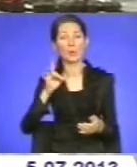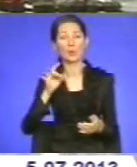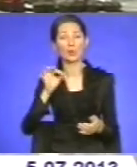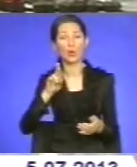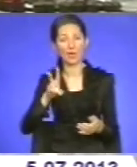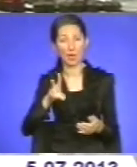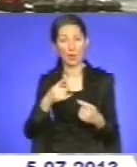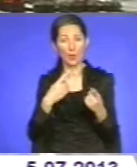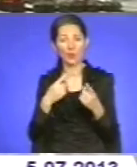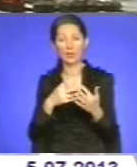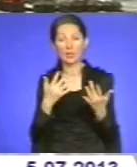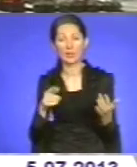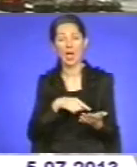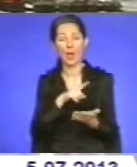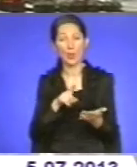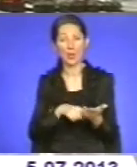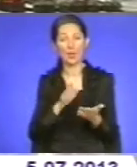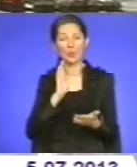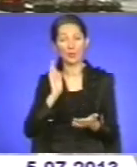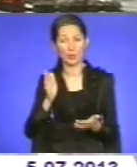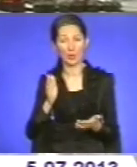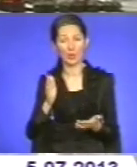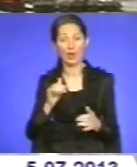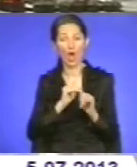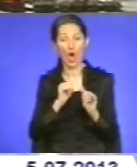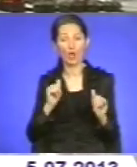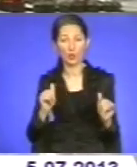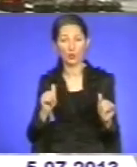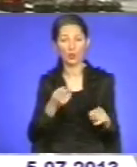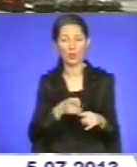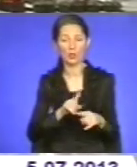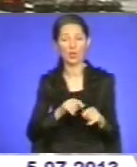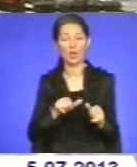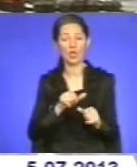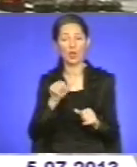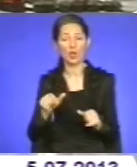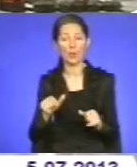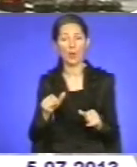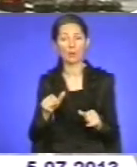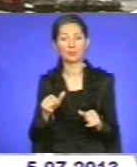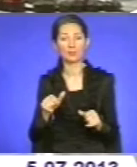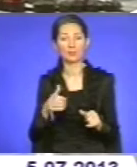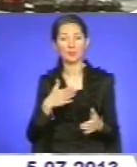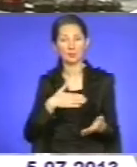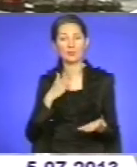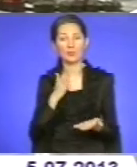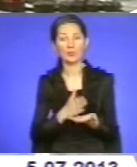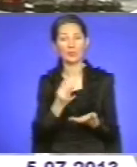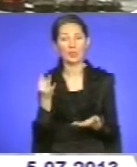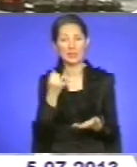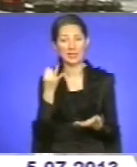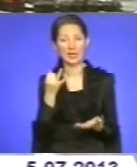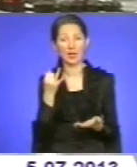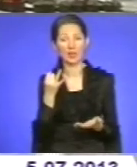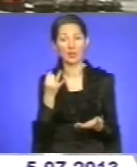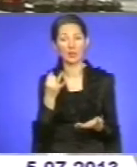декілька цілий ряд питань, перспективи розвитку. Це, зокрема, знову ж таки, у нас є цікаві досить